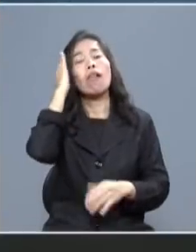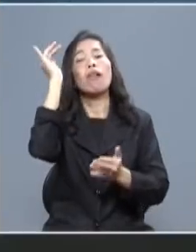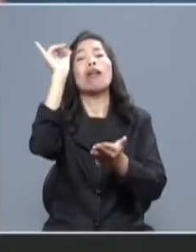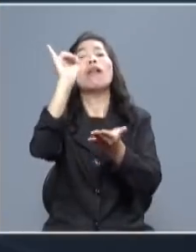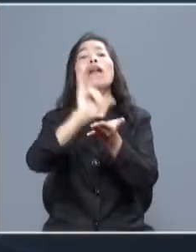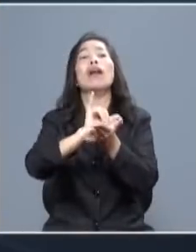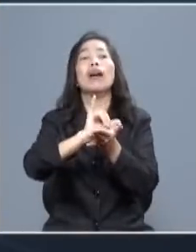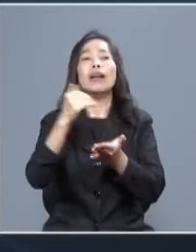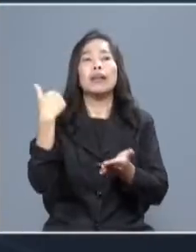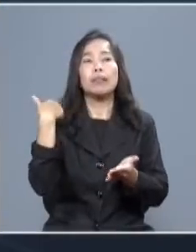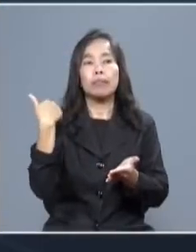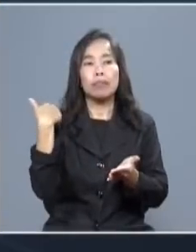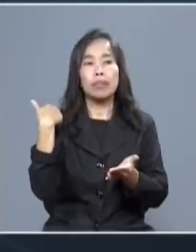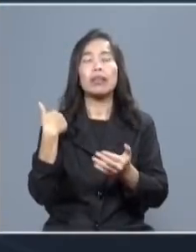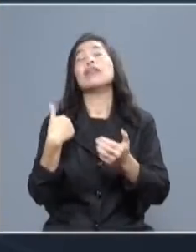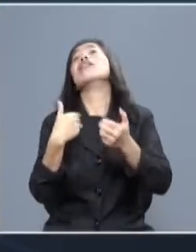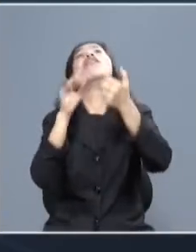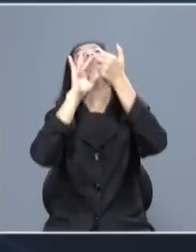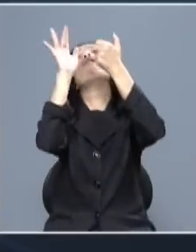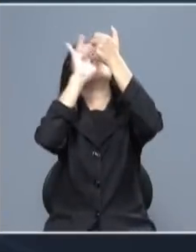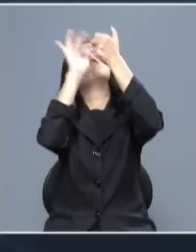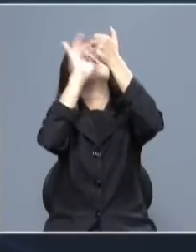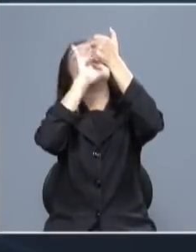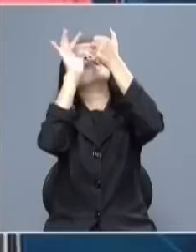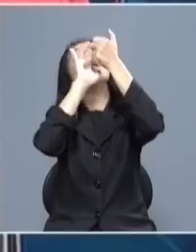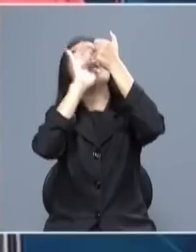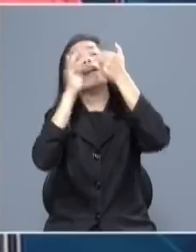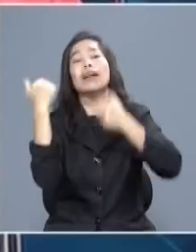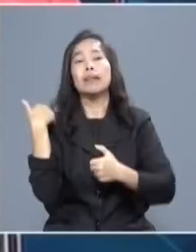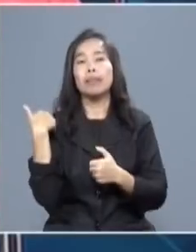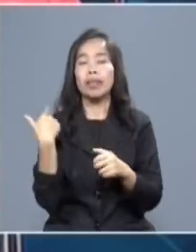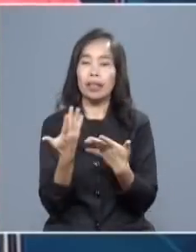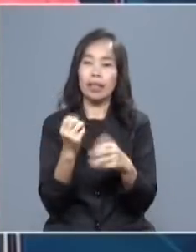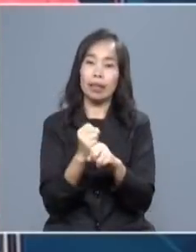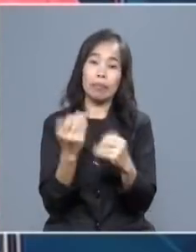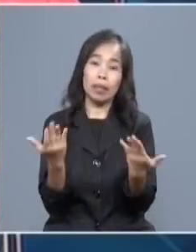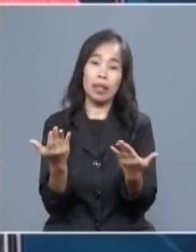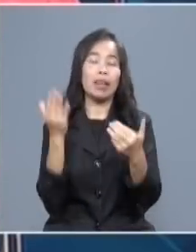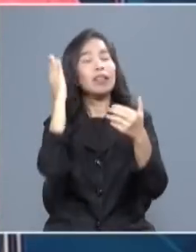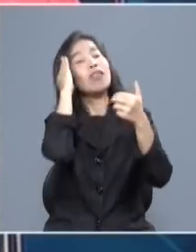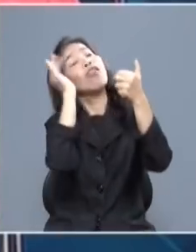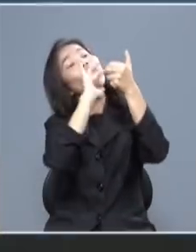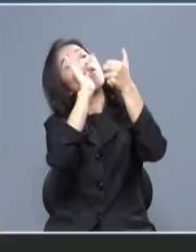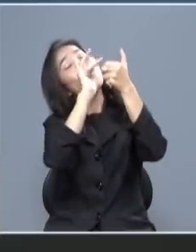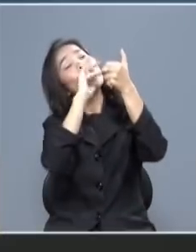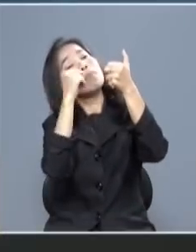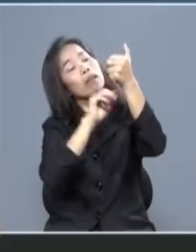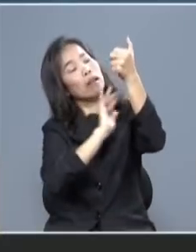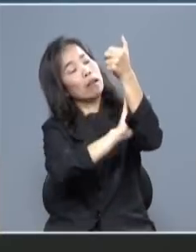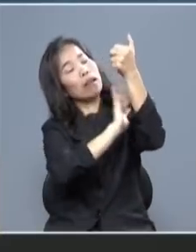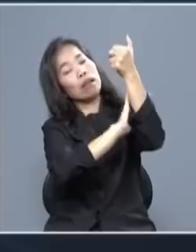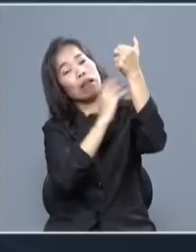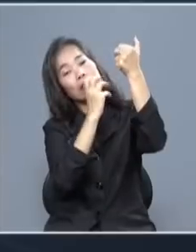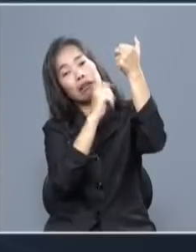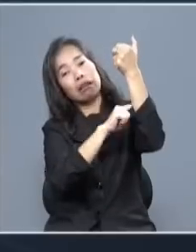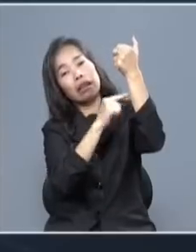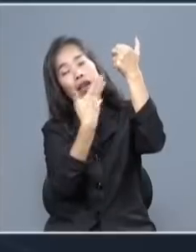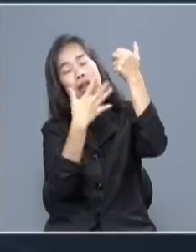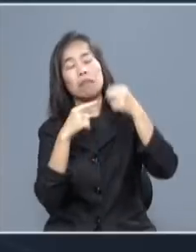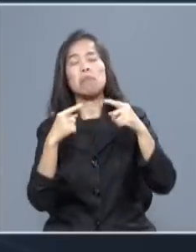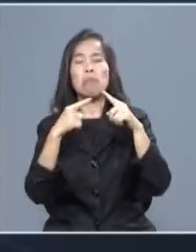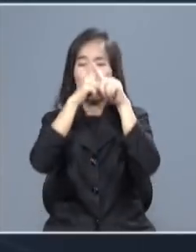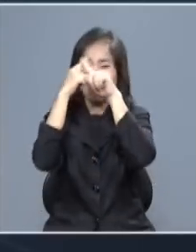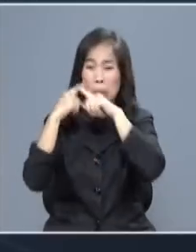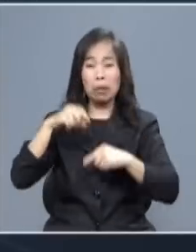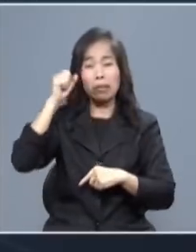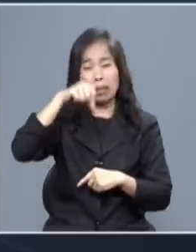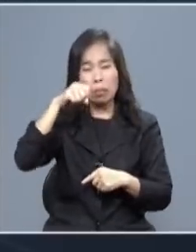สมมตเดี๋ยวนี้หลายคนนอนเล่นมือถือไปด้วยเล่นใช่แล้วเราก็คือจะจะเกร็งแขนใช่มั้ยคะทีนี้อาการปวดเหล่านี้เนี่ย